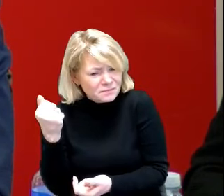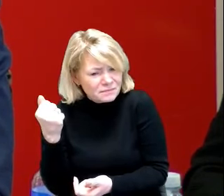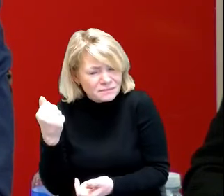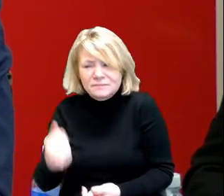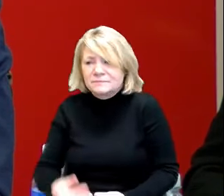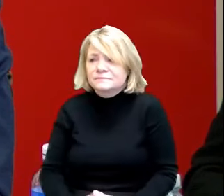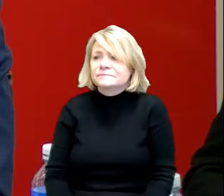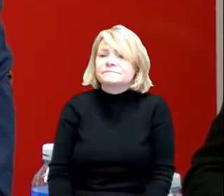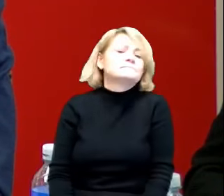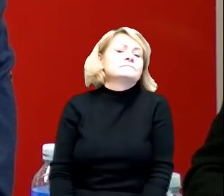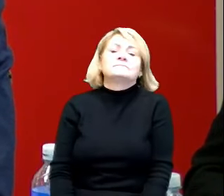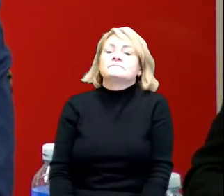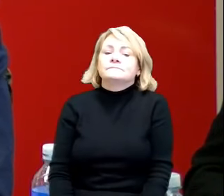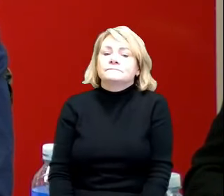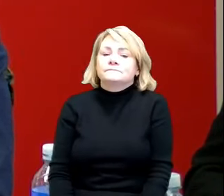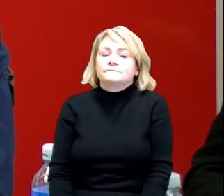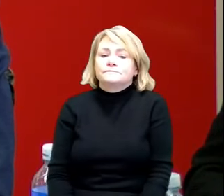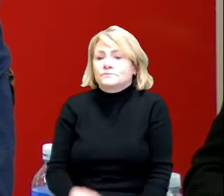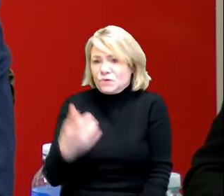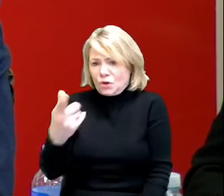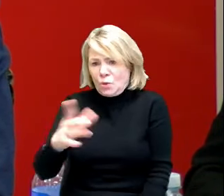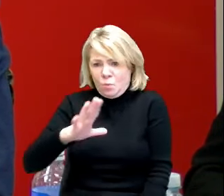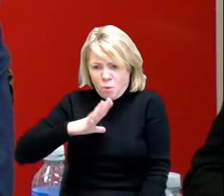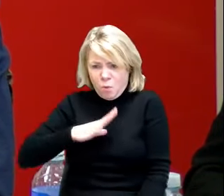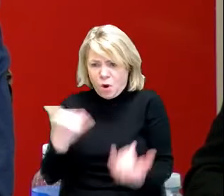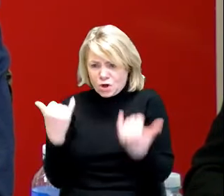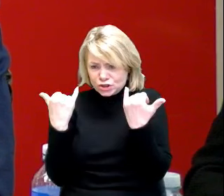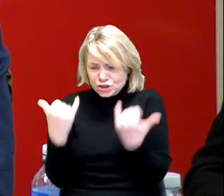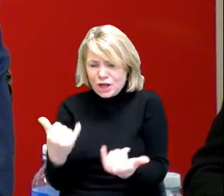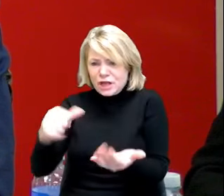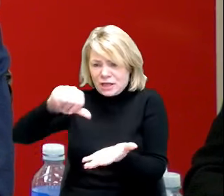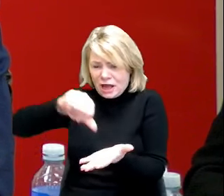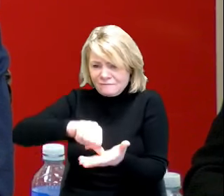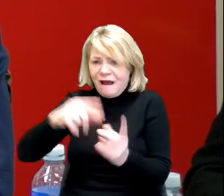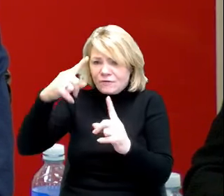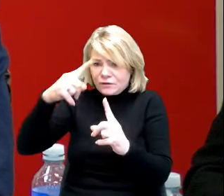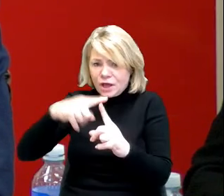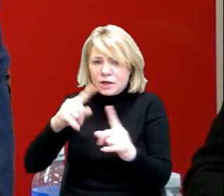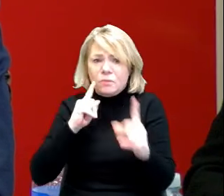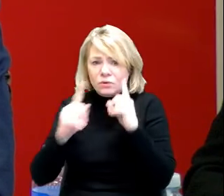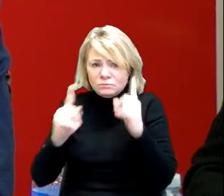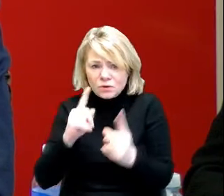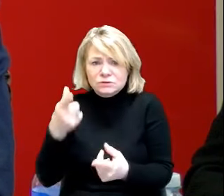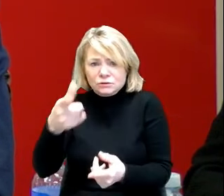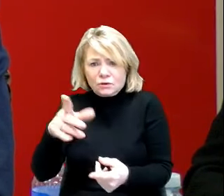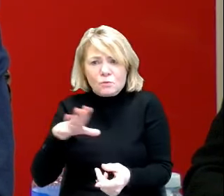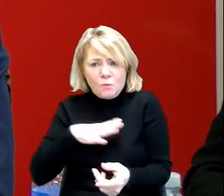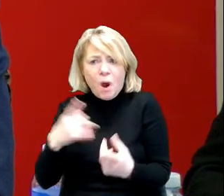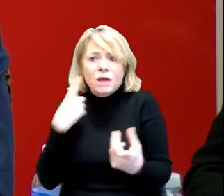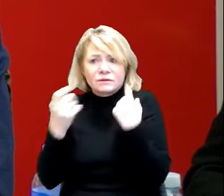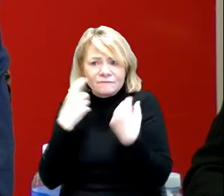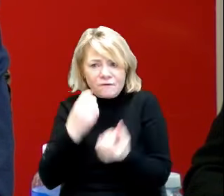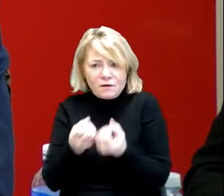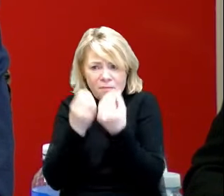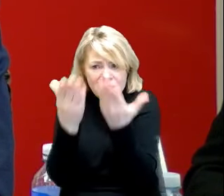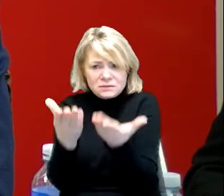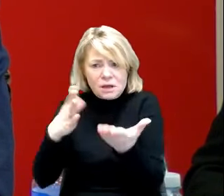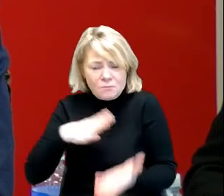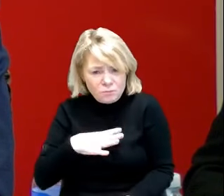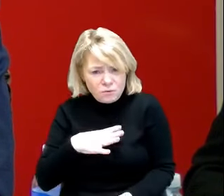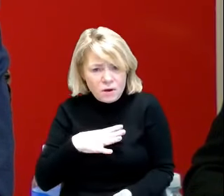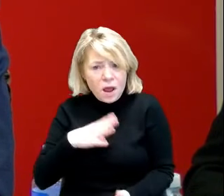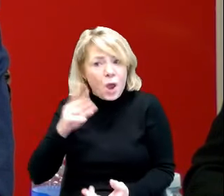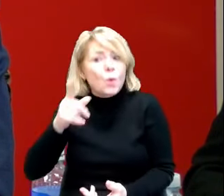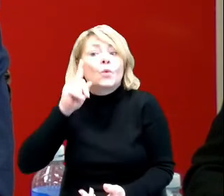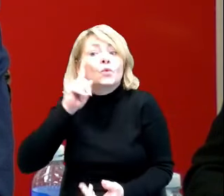taip jūs dalyvavot tarybos posėdyje ir turėjot girdėt informaciją tai turbūt jeigu norite aš dar si galiu